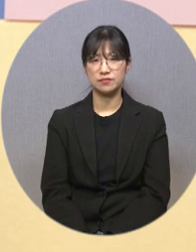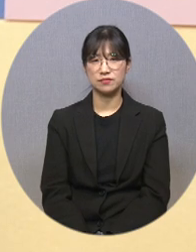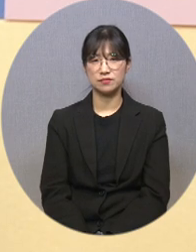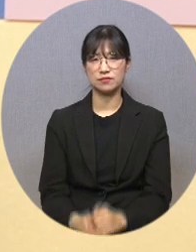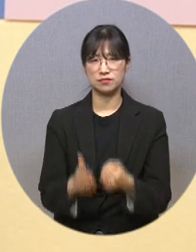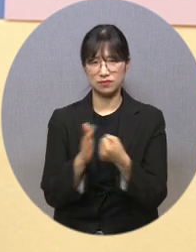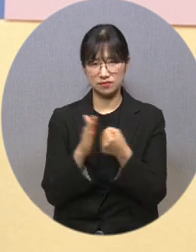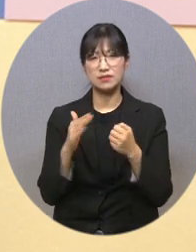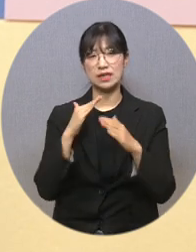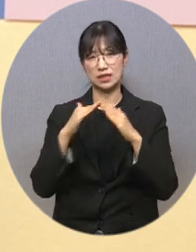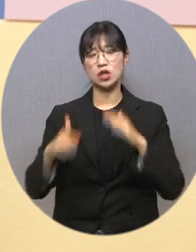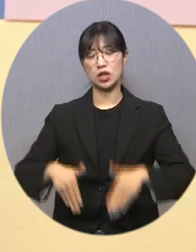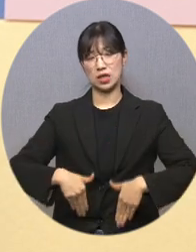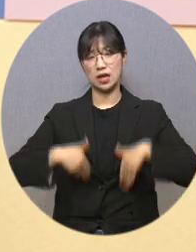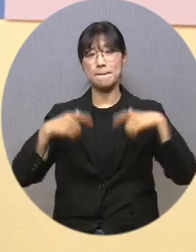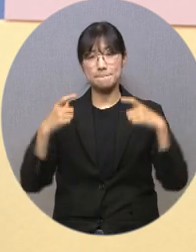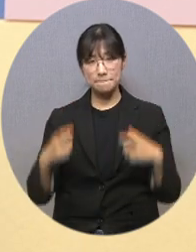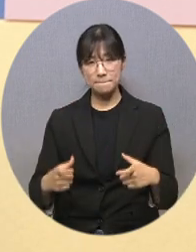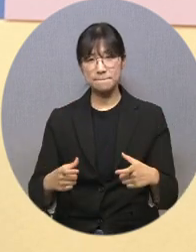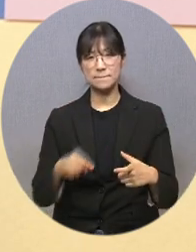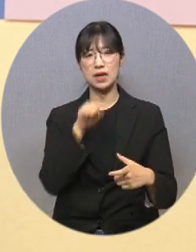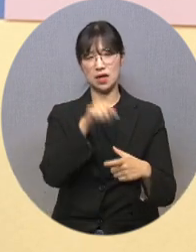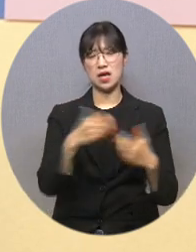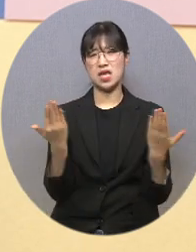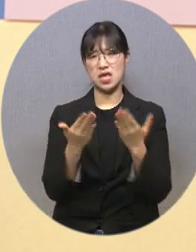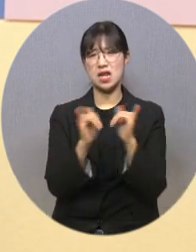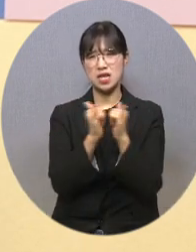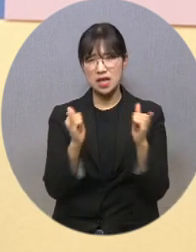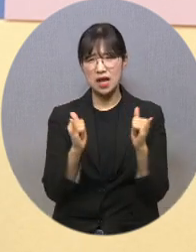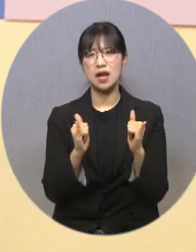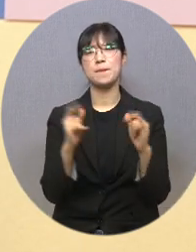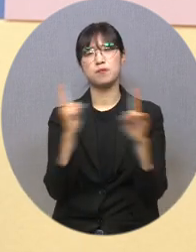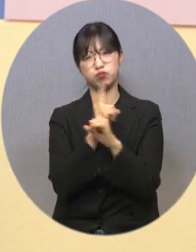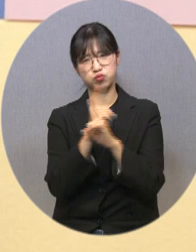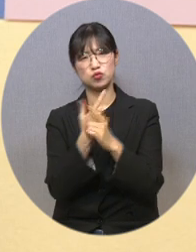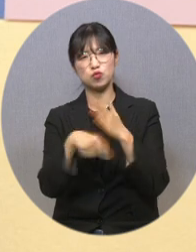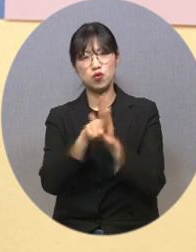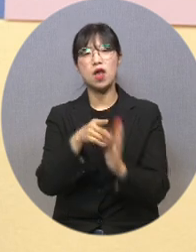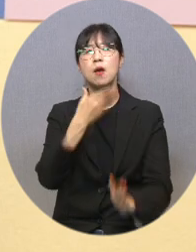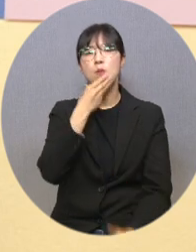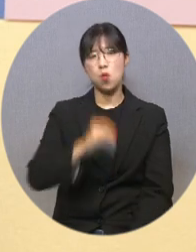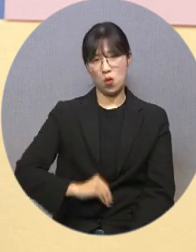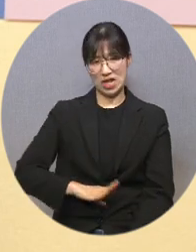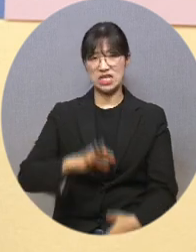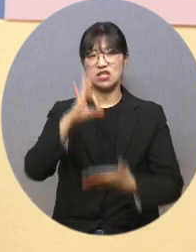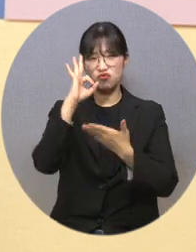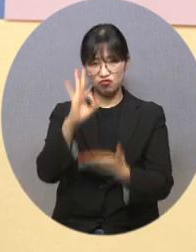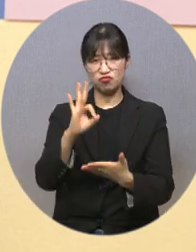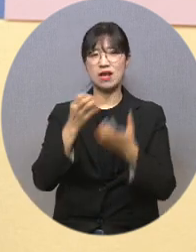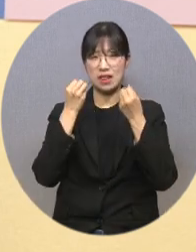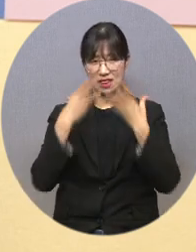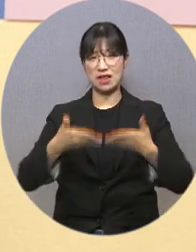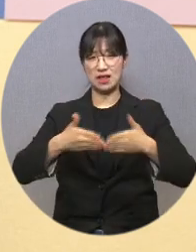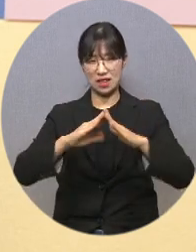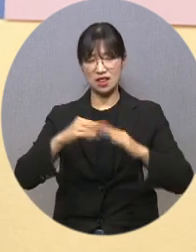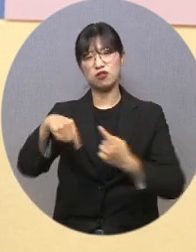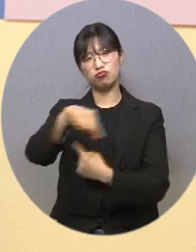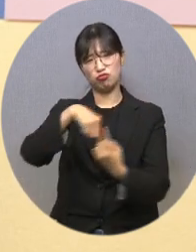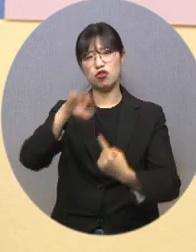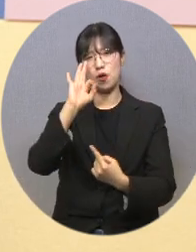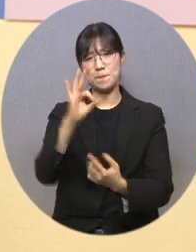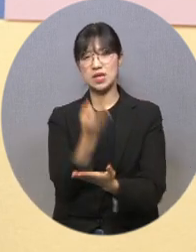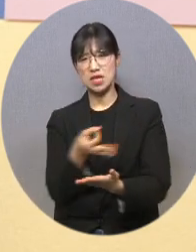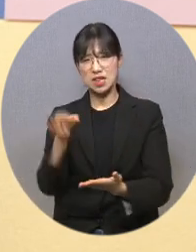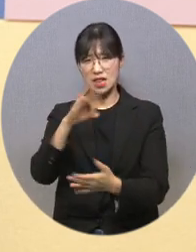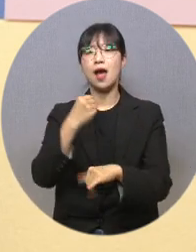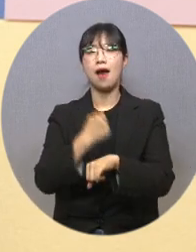이제 전남도가 종사자 처우 개선을 위한 복지수당 신설이라든가 운영비 인상 등을 이제